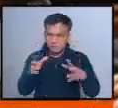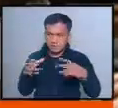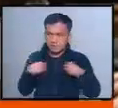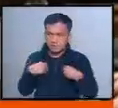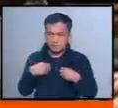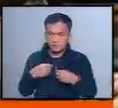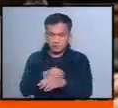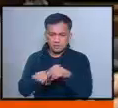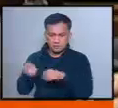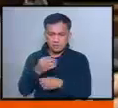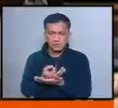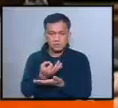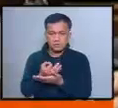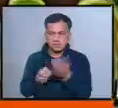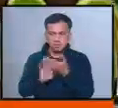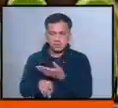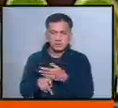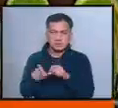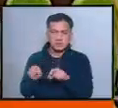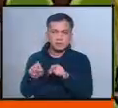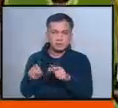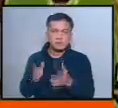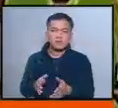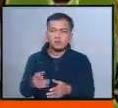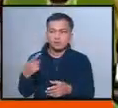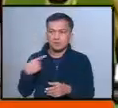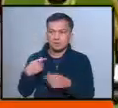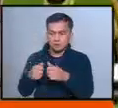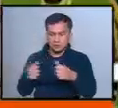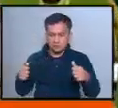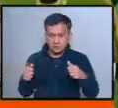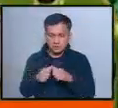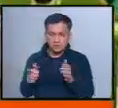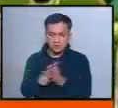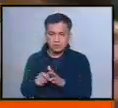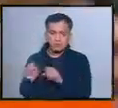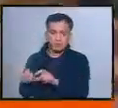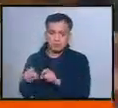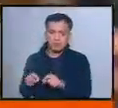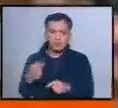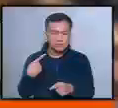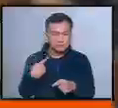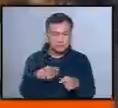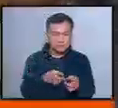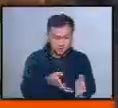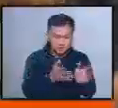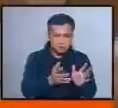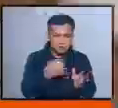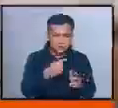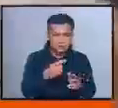pera kapalit ng pagbalik ng mga vendor. Meron lang daw talagang area na bawal pagtindahan at meron din namang pinagbigyan